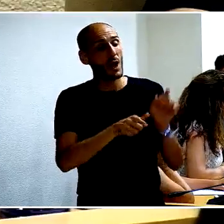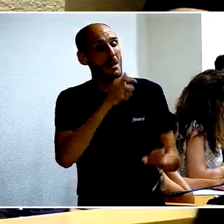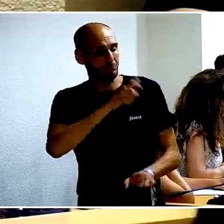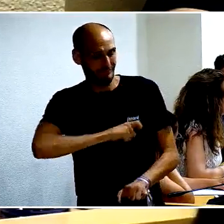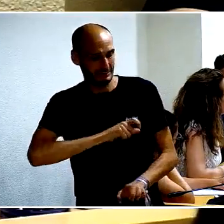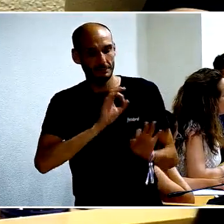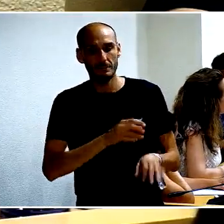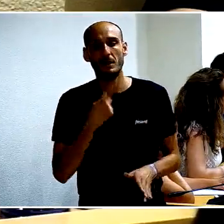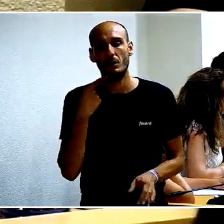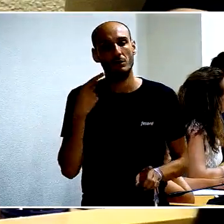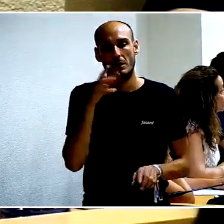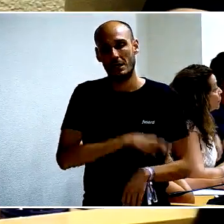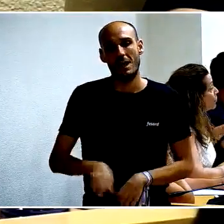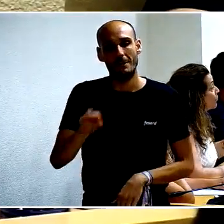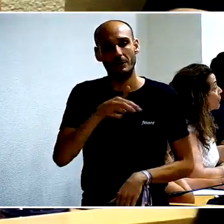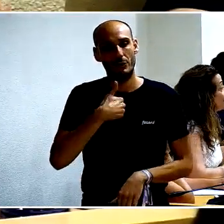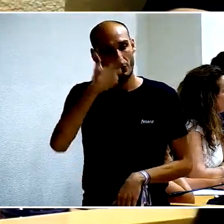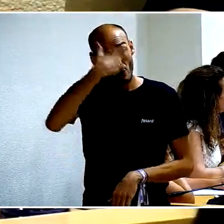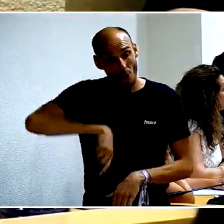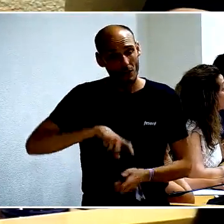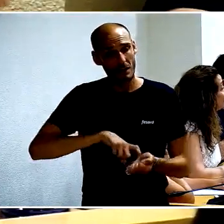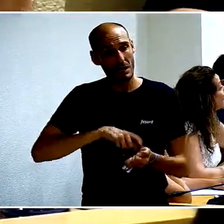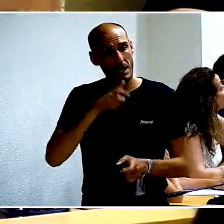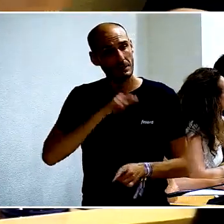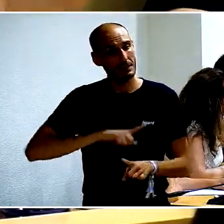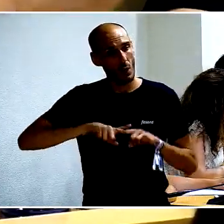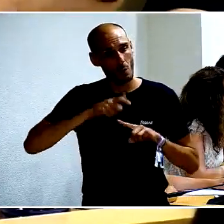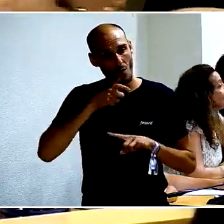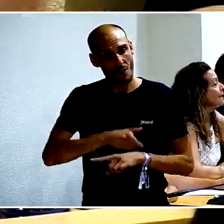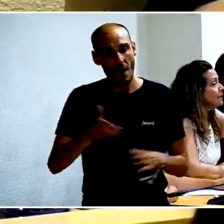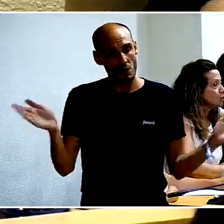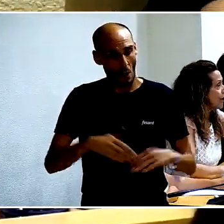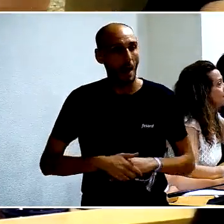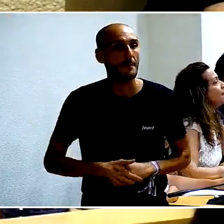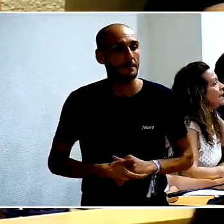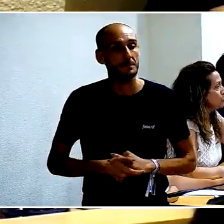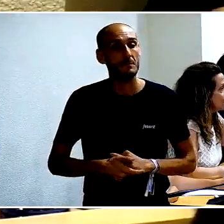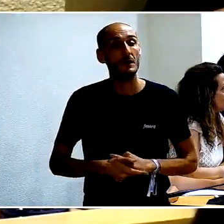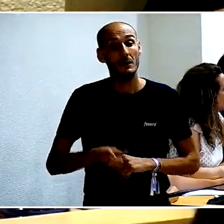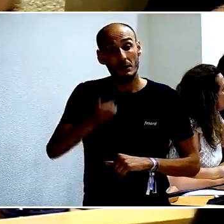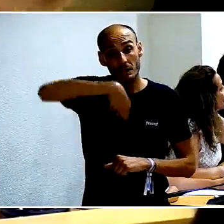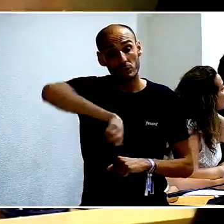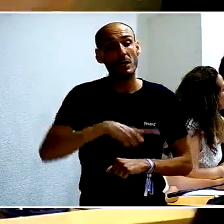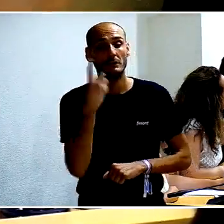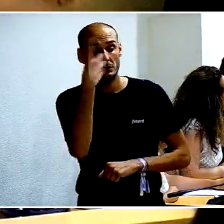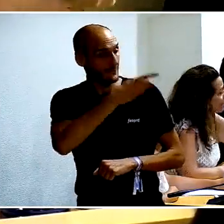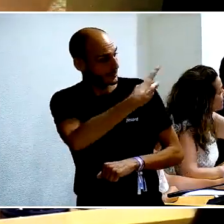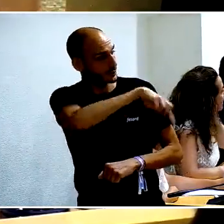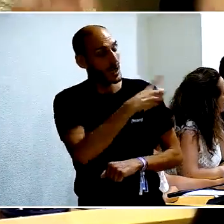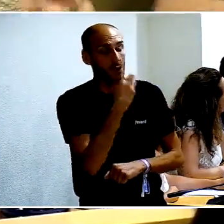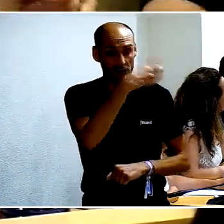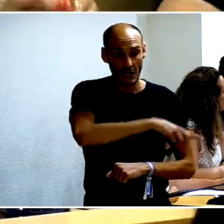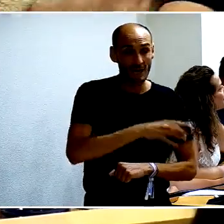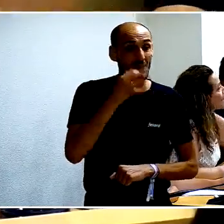una altra vegada en que no sóc ninguna persona homòfoba i me queda la tranquil·litat que vostè i vostès ho saben, en què aquest tema eixirà